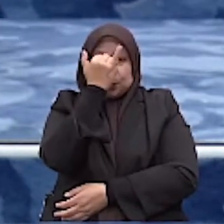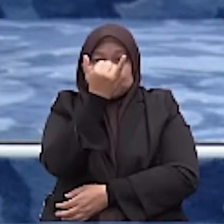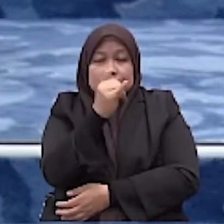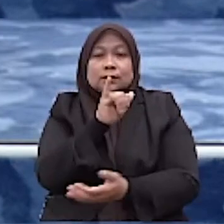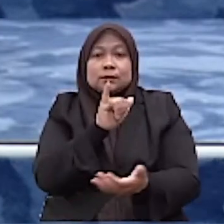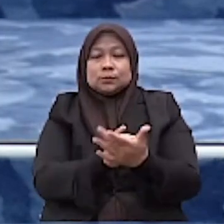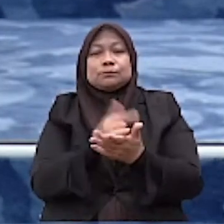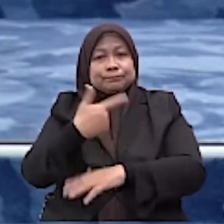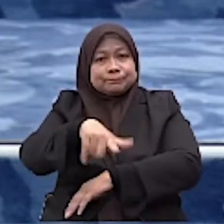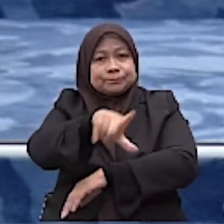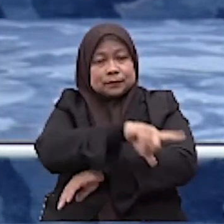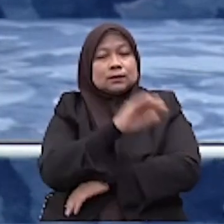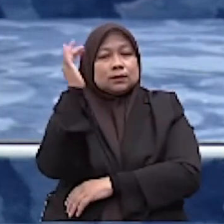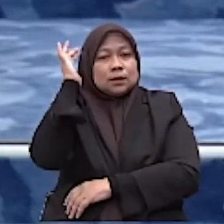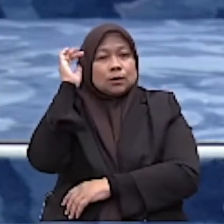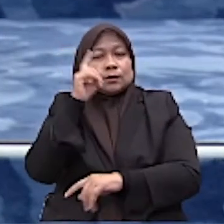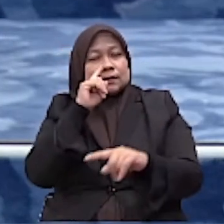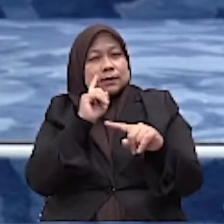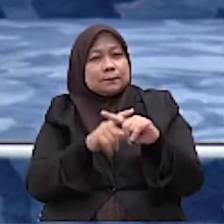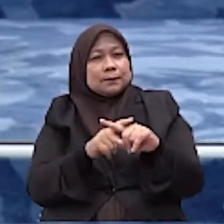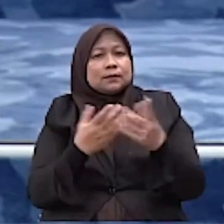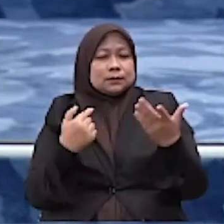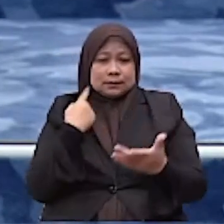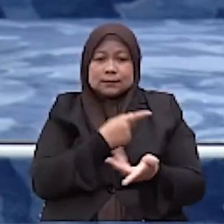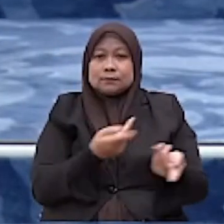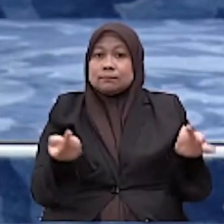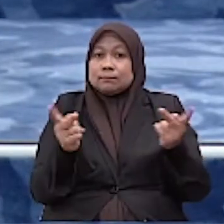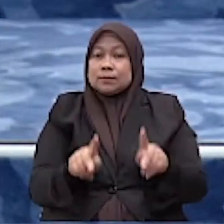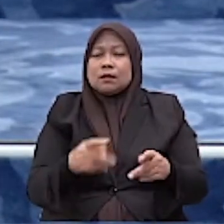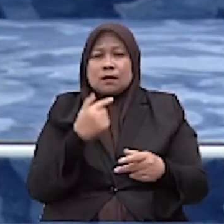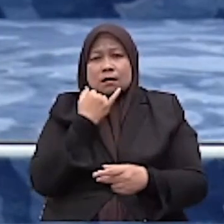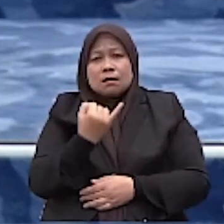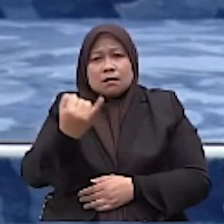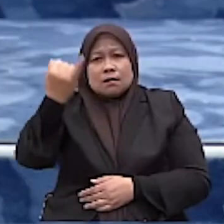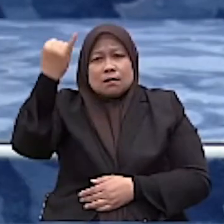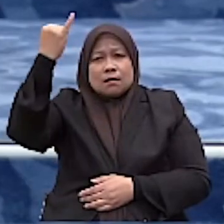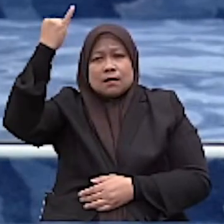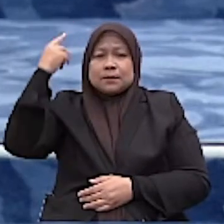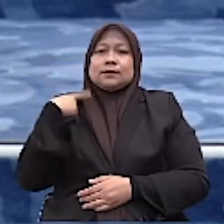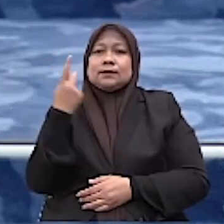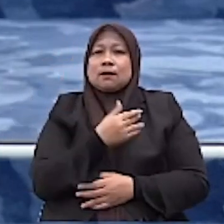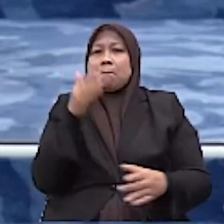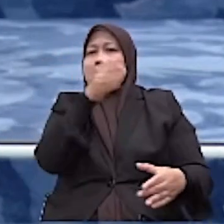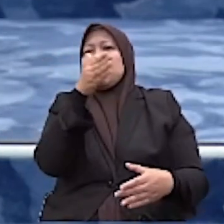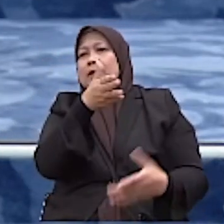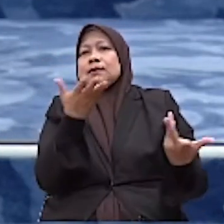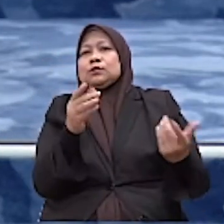time saya tahu satu kesilapan kita menandatangani berkurang-kurun kita akan dipersalahkan